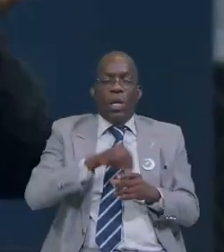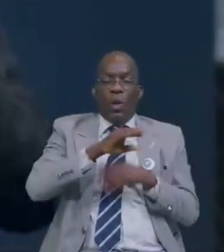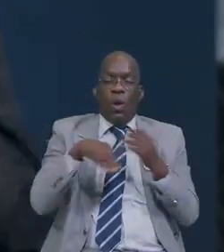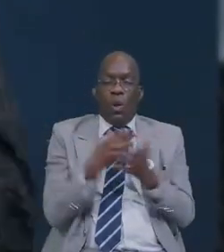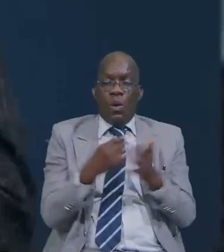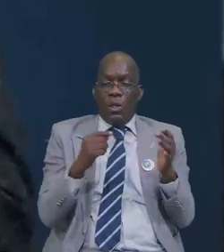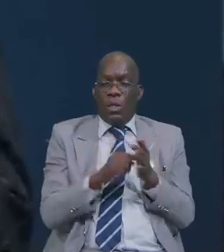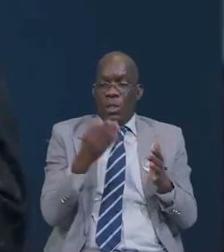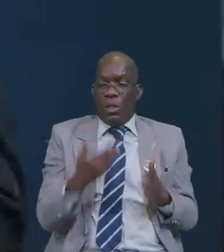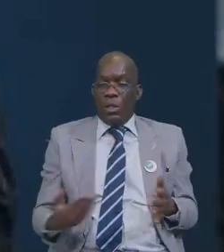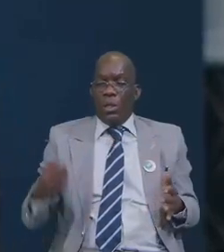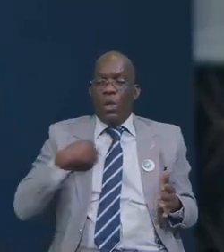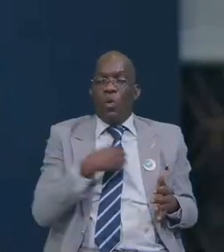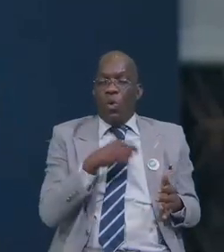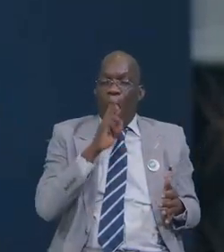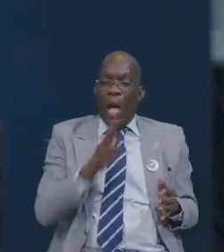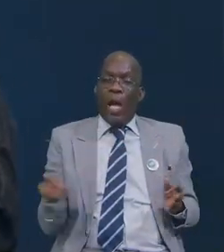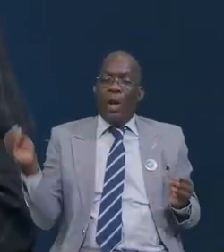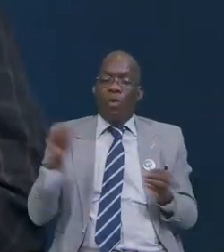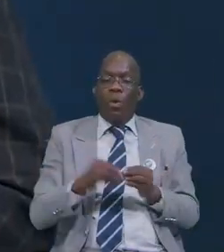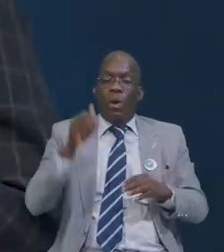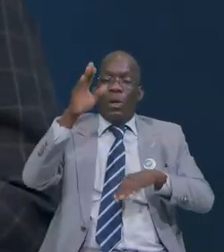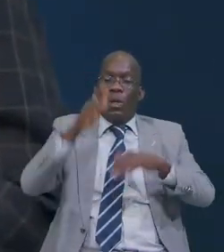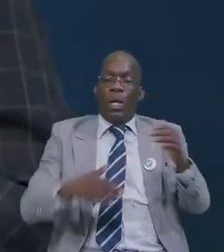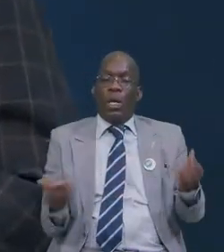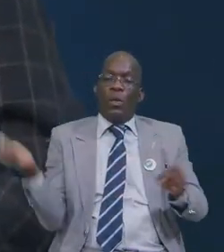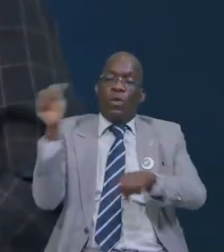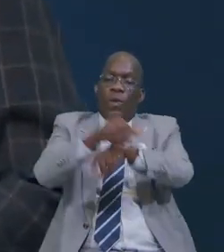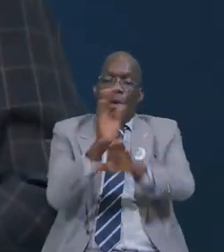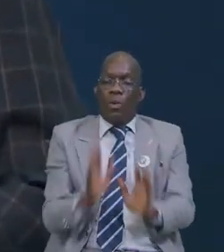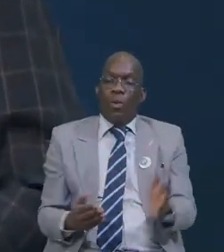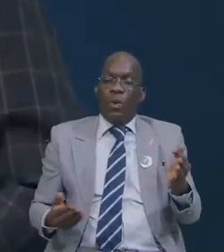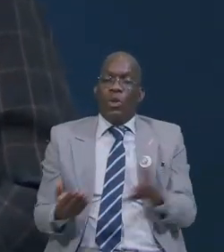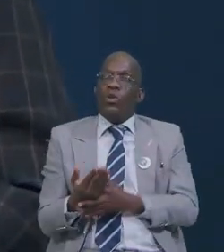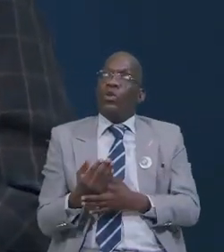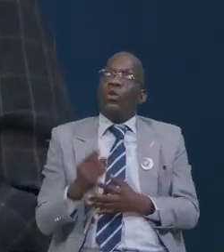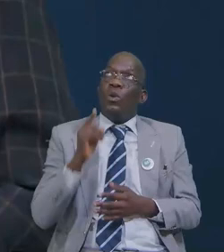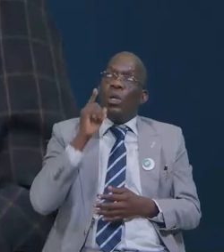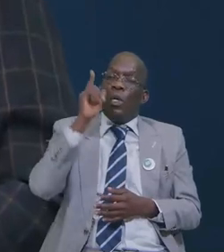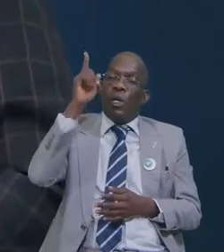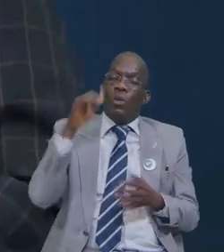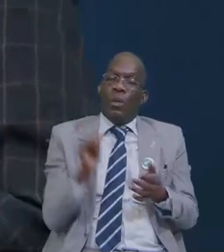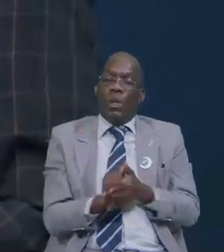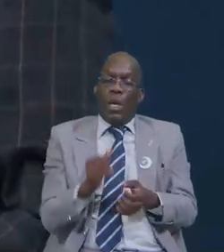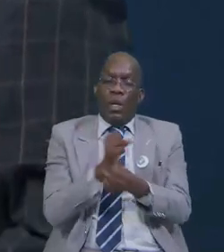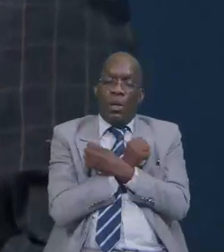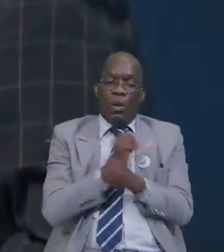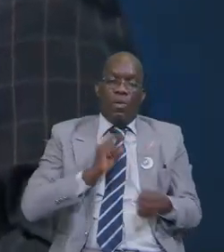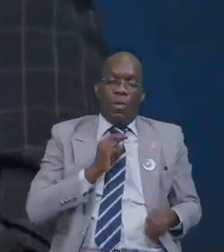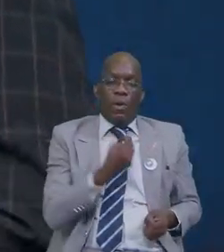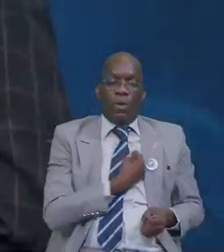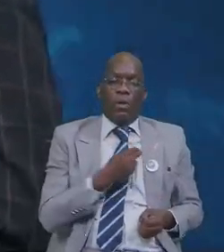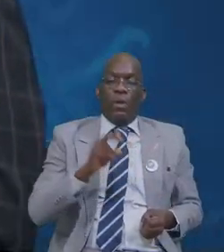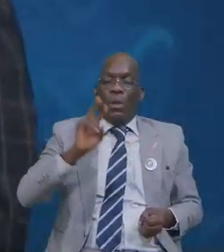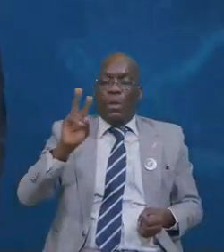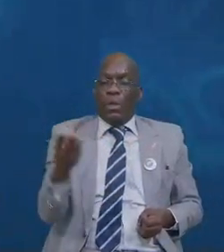Mais dans toutes ces choses, nous sommes plus que vainqueurs par celui qui nous a aimés.